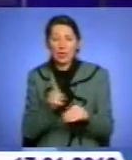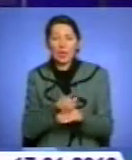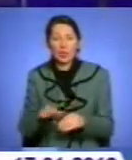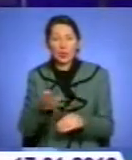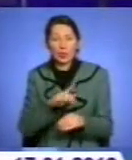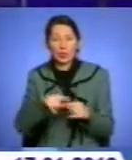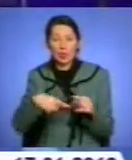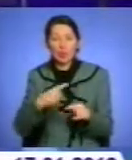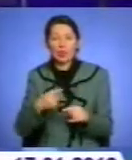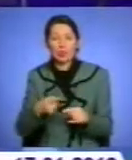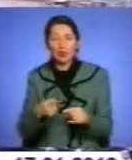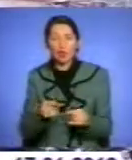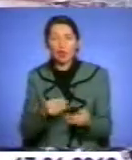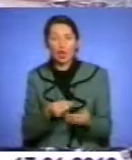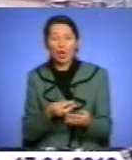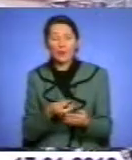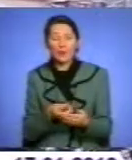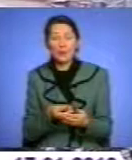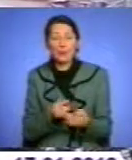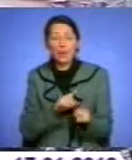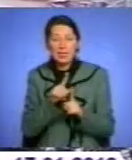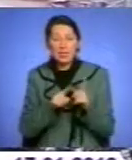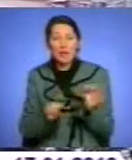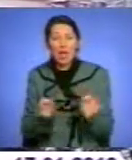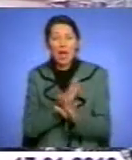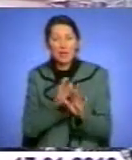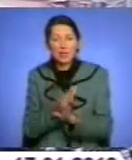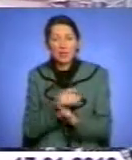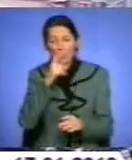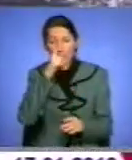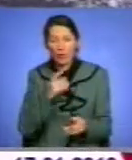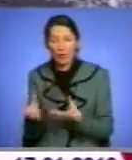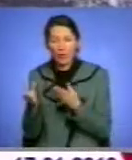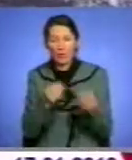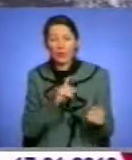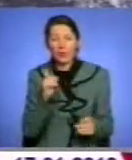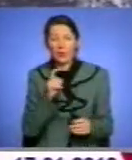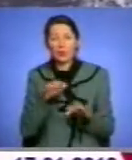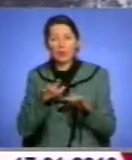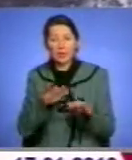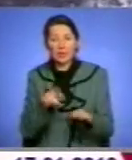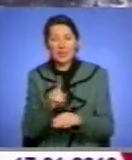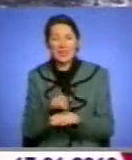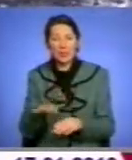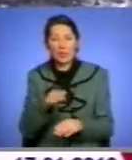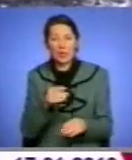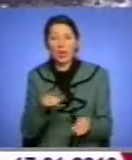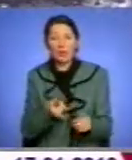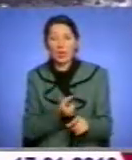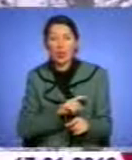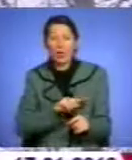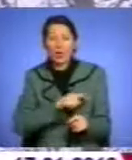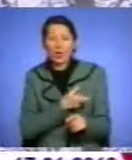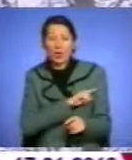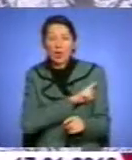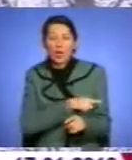у наступному сюжеті. Зміна клімату негативно впливає на господарську діяльність Тернопільщини. Значно погіршується стан довкілля